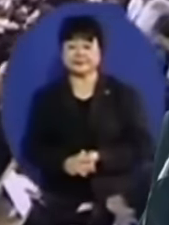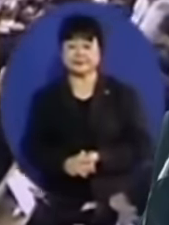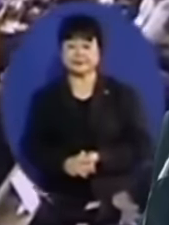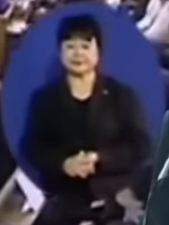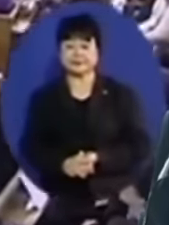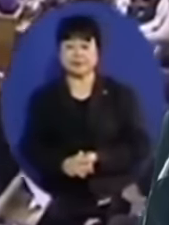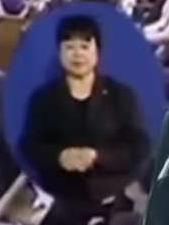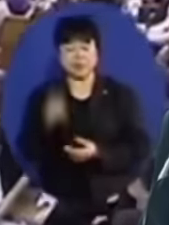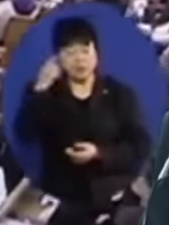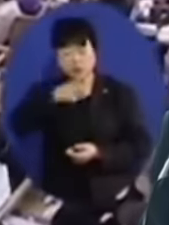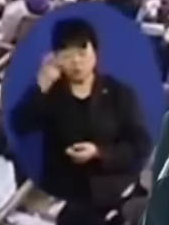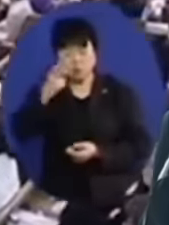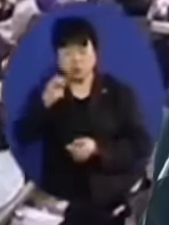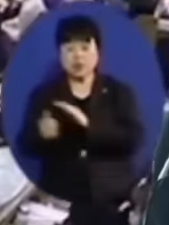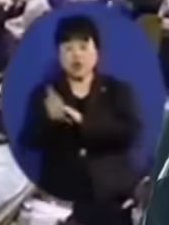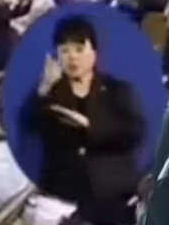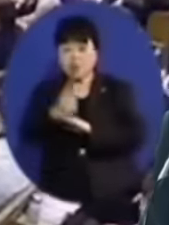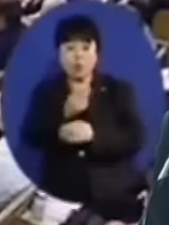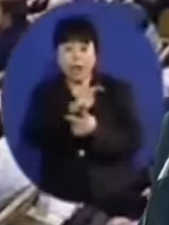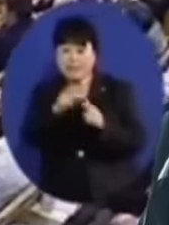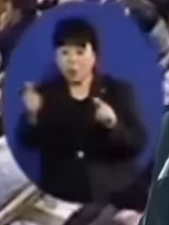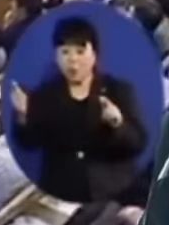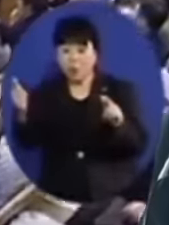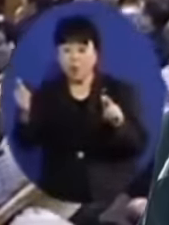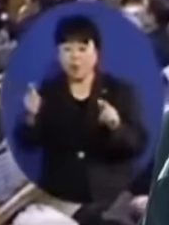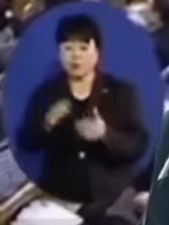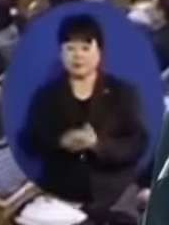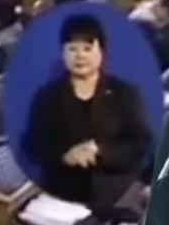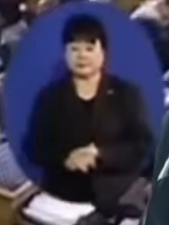천재가 되어서 인생을 성공한 것이 아닙니다.